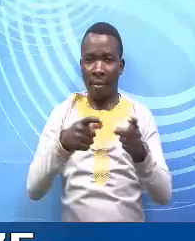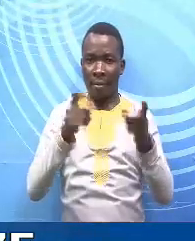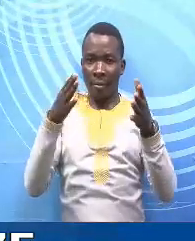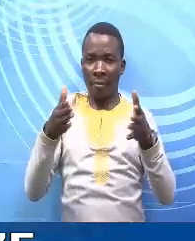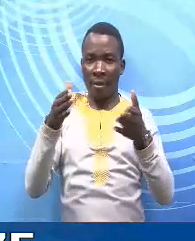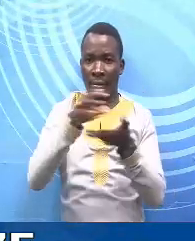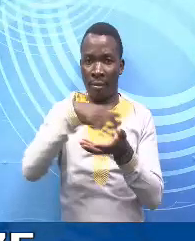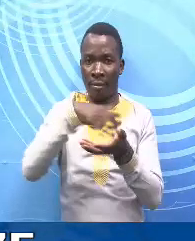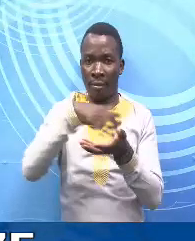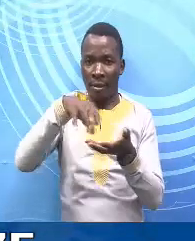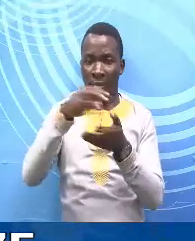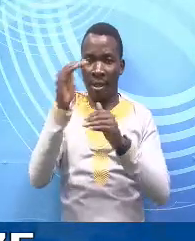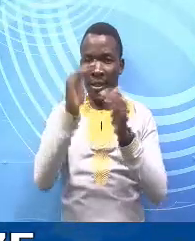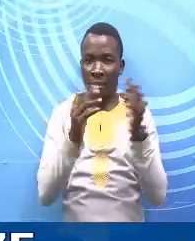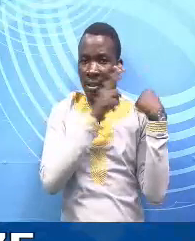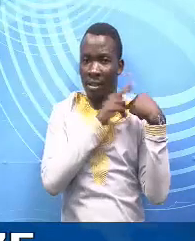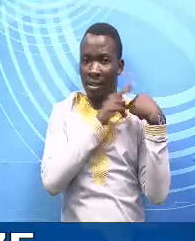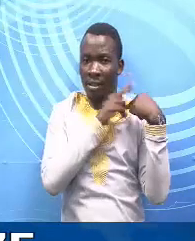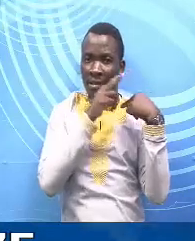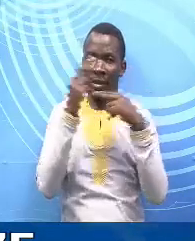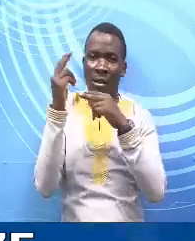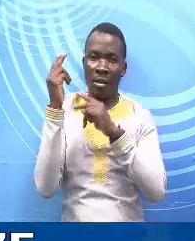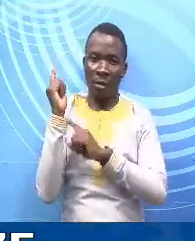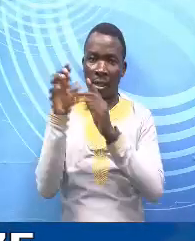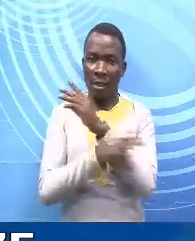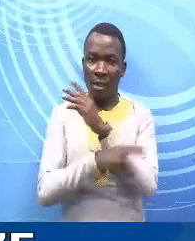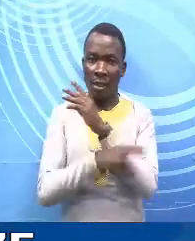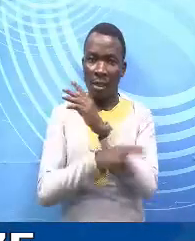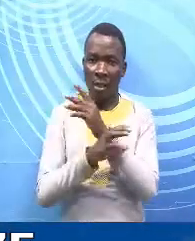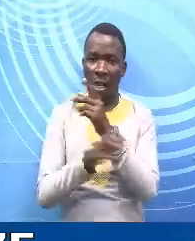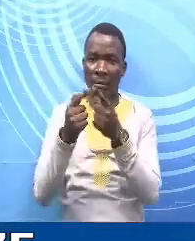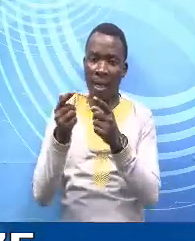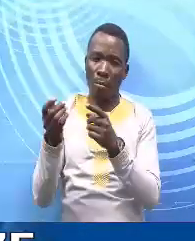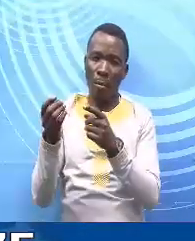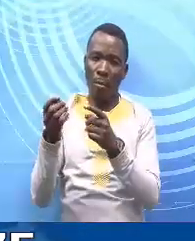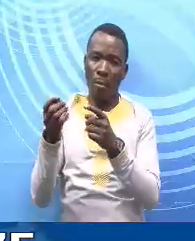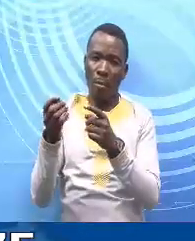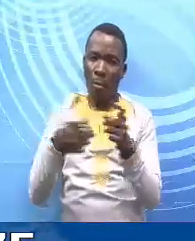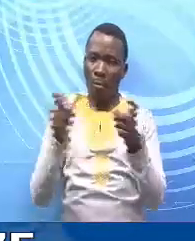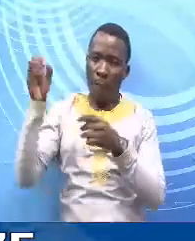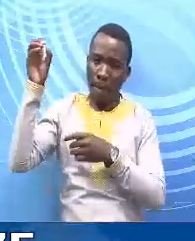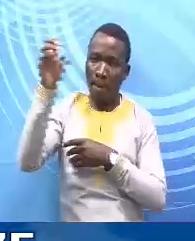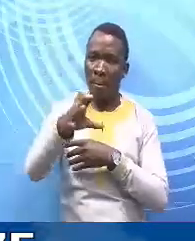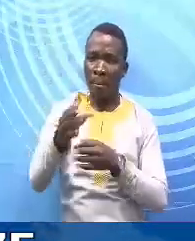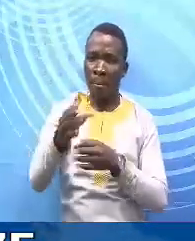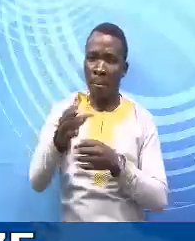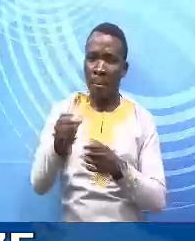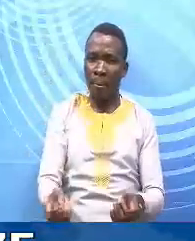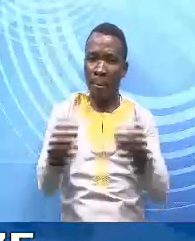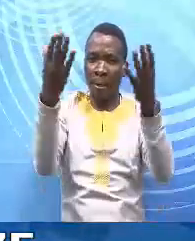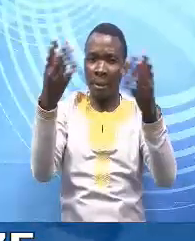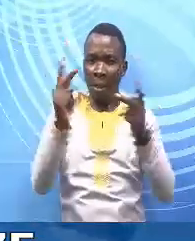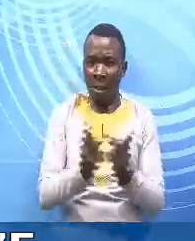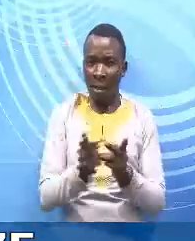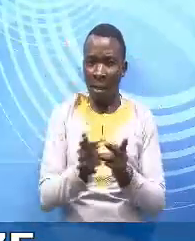n'inzego zishinzwe umutekano zo muri iki gihugu ariko abajihadiste barashije grenade zikoresha roketi ahantu hatuwe umuyobozi